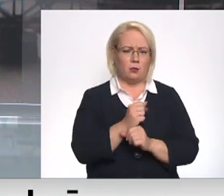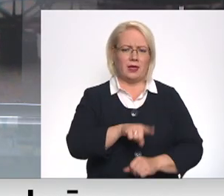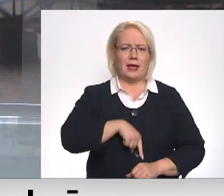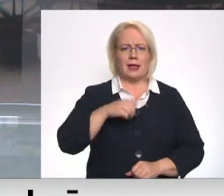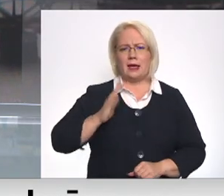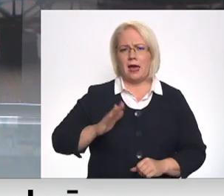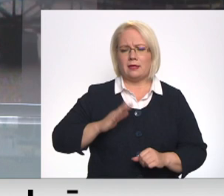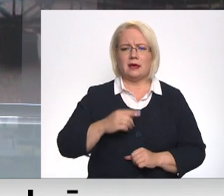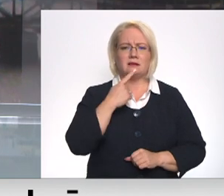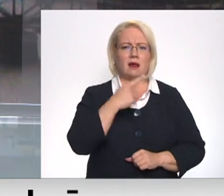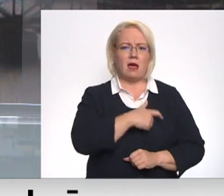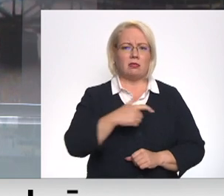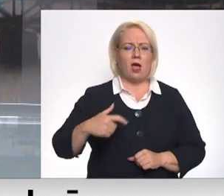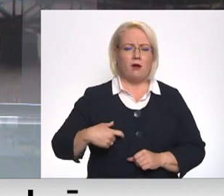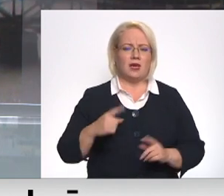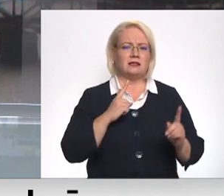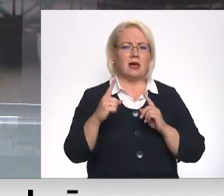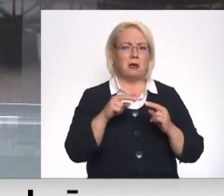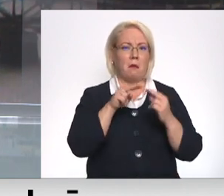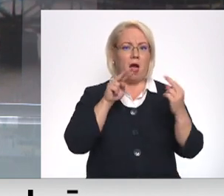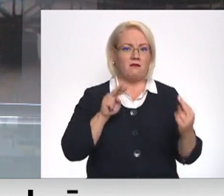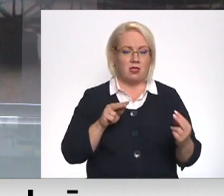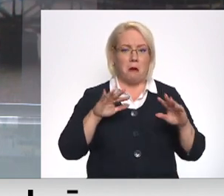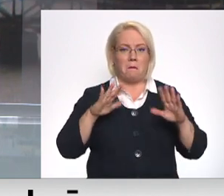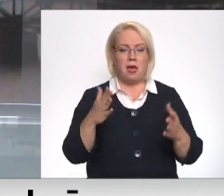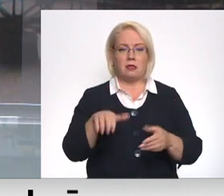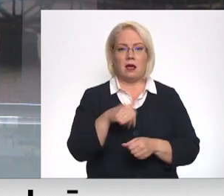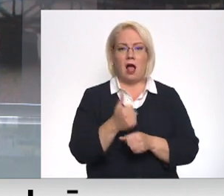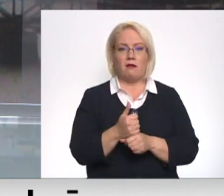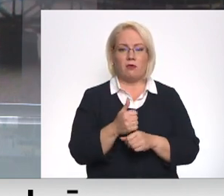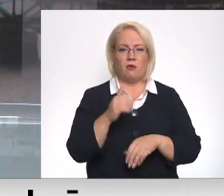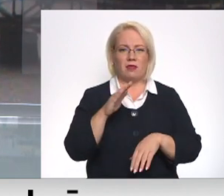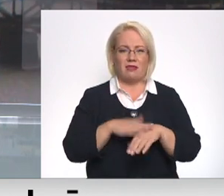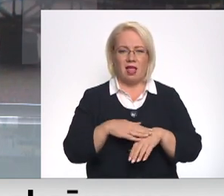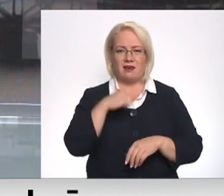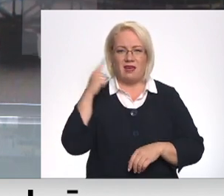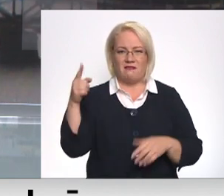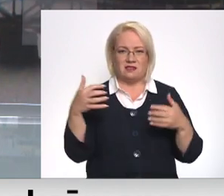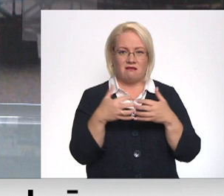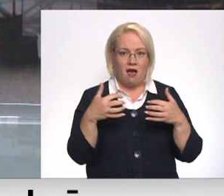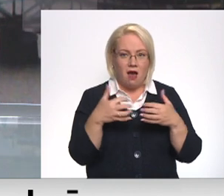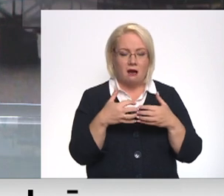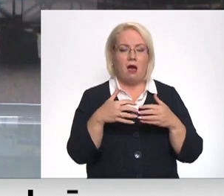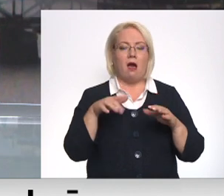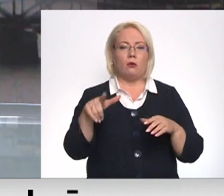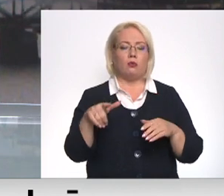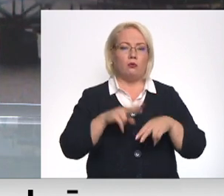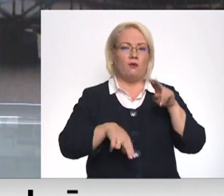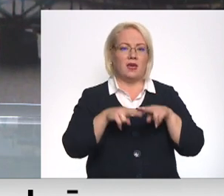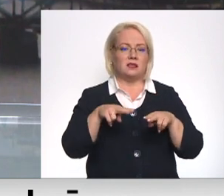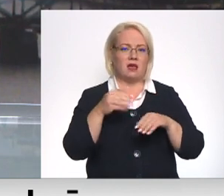gaidītajam Sarkandaugavas satiksmes pārvedam, taču galvenokārt Krievijas sāktā kara dēļ tilta būvniecībā izkavējās